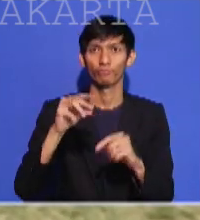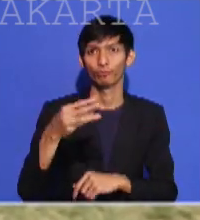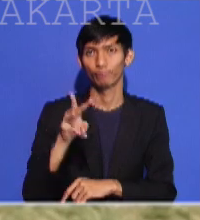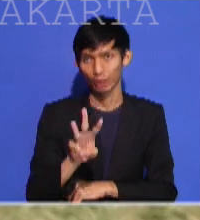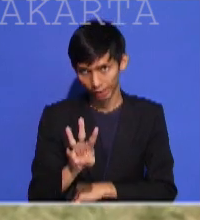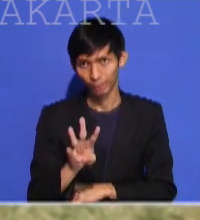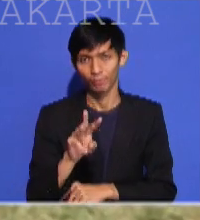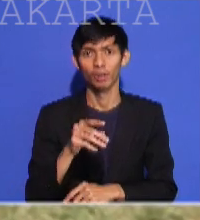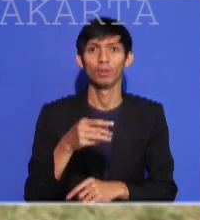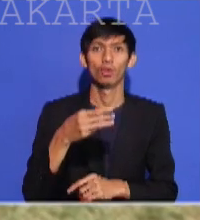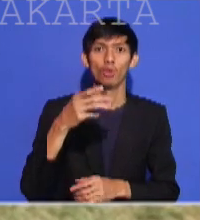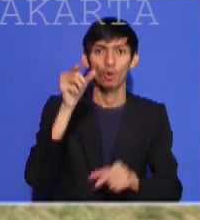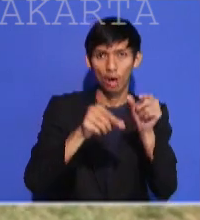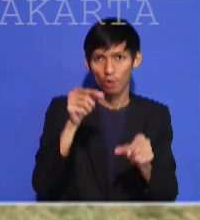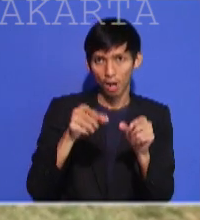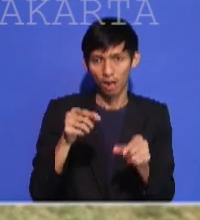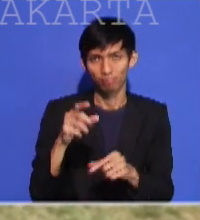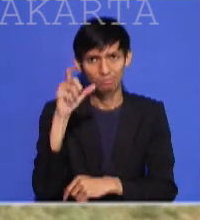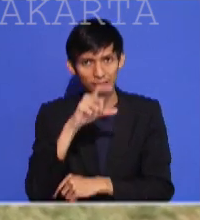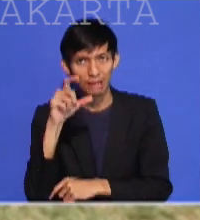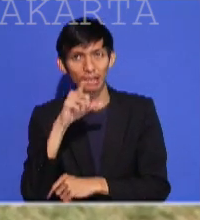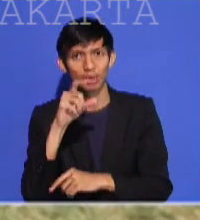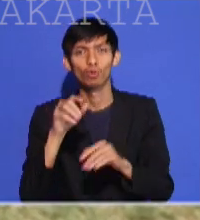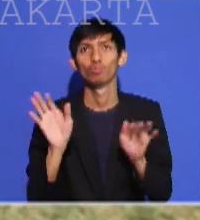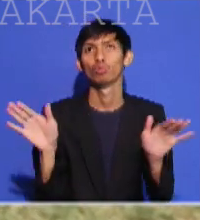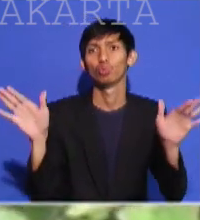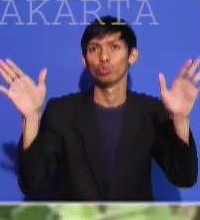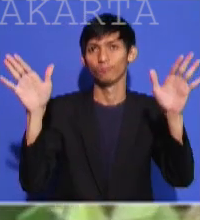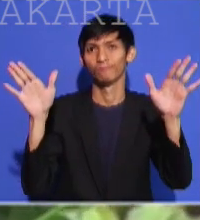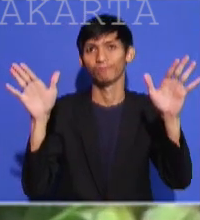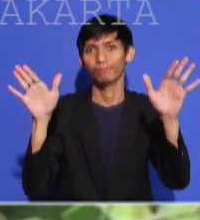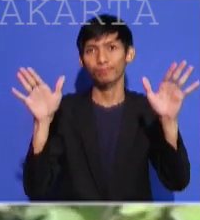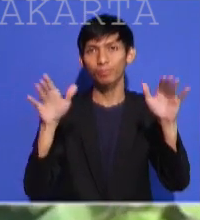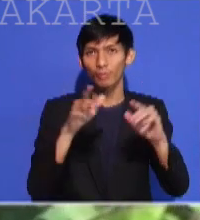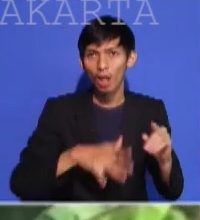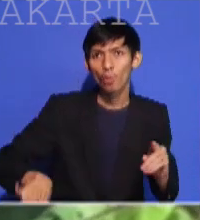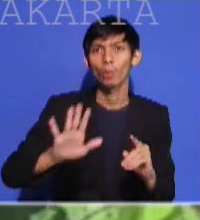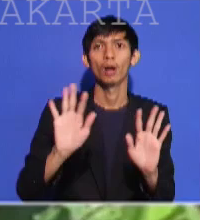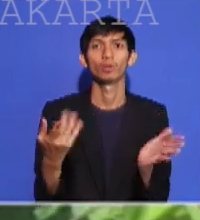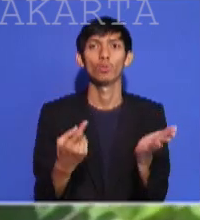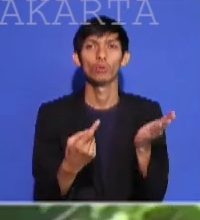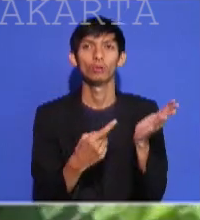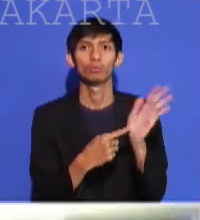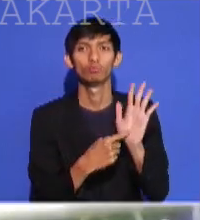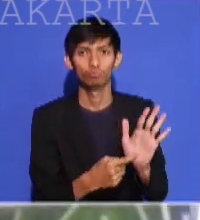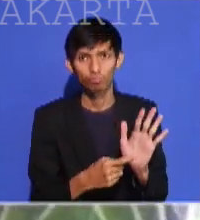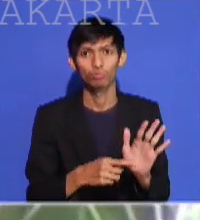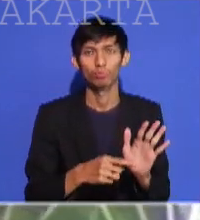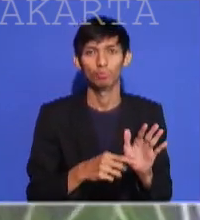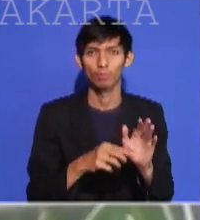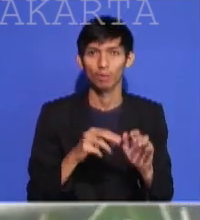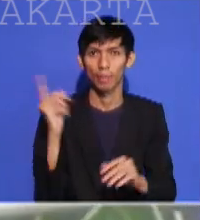fotografer ingkang sami mburu foto peksi blekok segoro menapa dene para mahasiswa ingkang nindakaken panaliten mangrove menapa dene